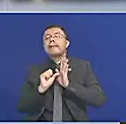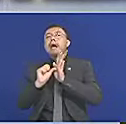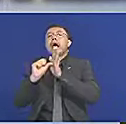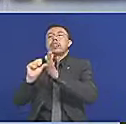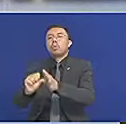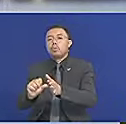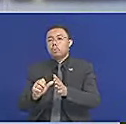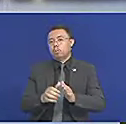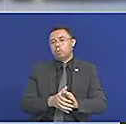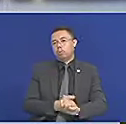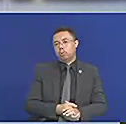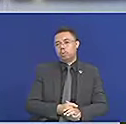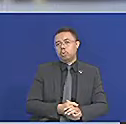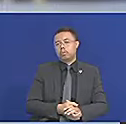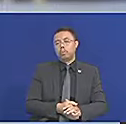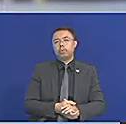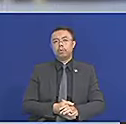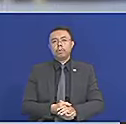dibantu.